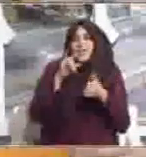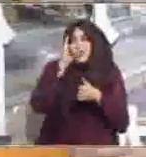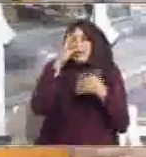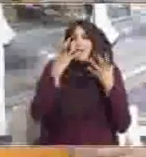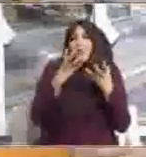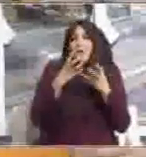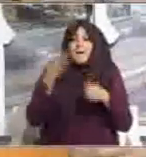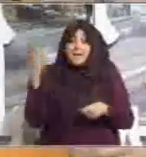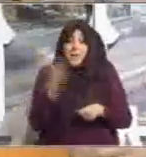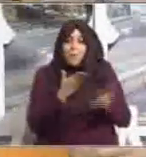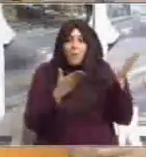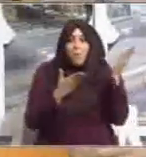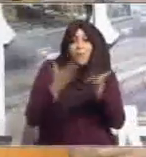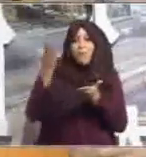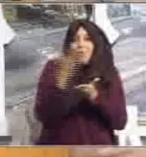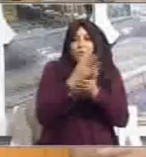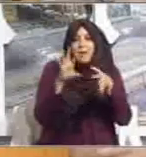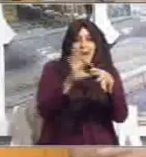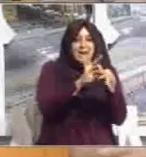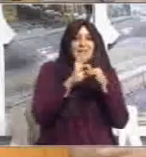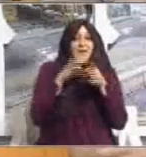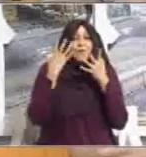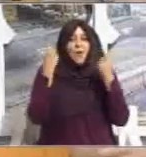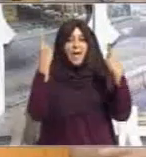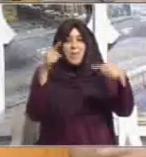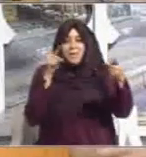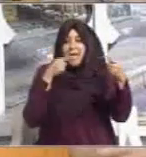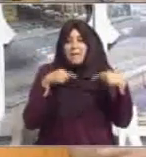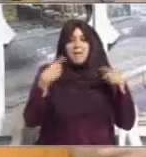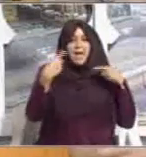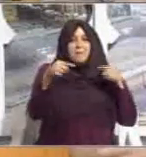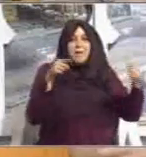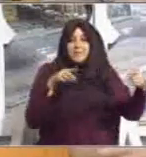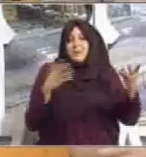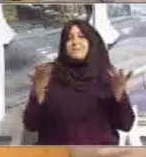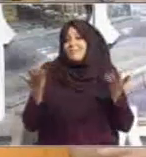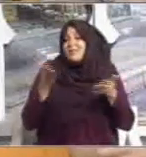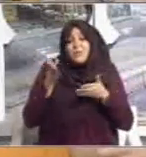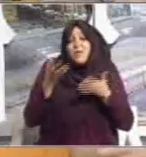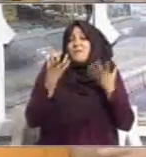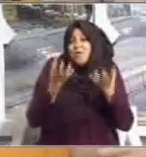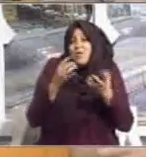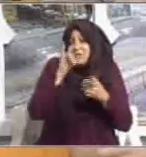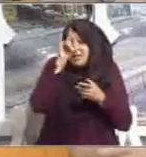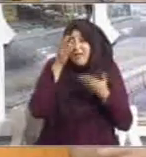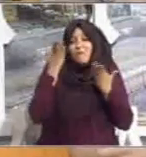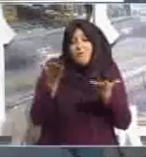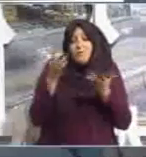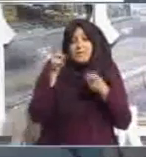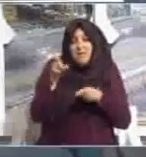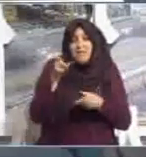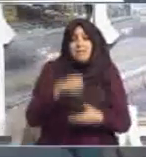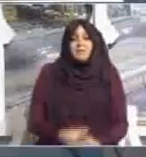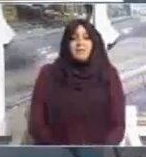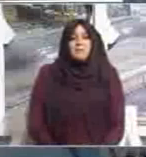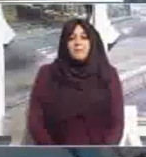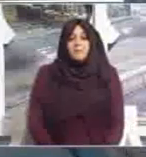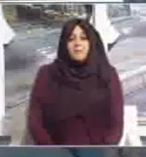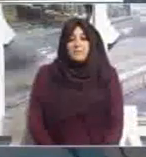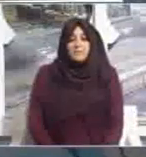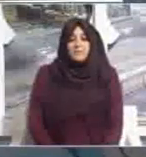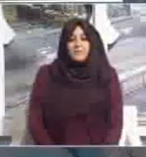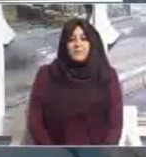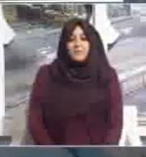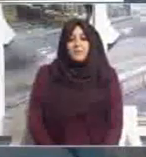تكسير هذه العلاقات وتحويلها إلى عداوة، الشيطان يبث العداوة بين المؤمنين حتى لا ينجحوا في